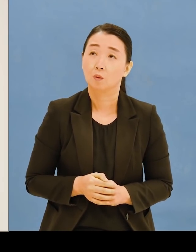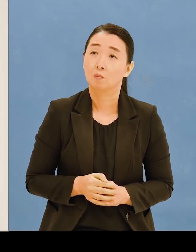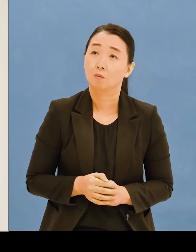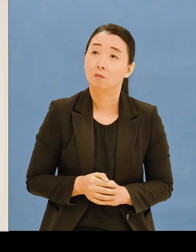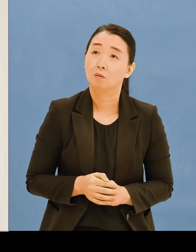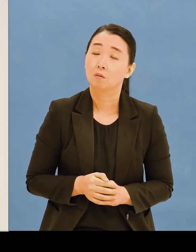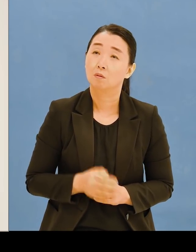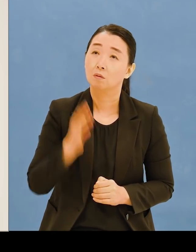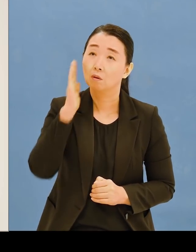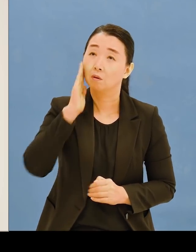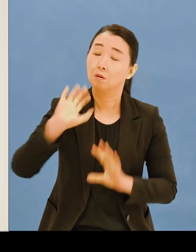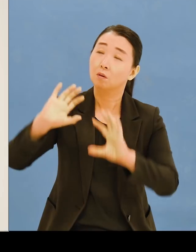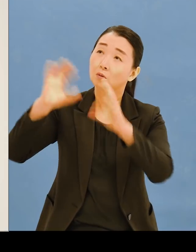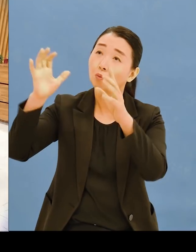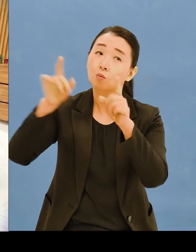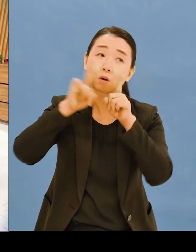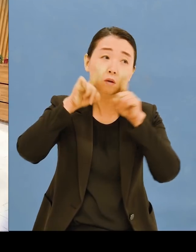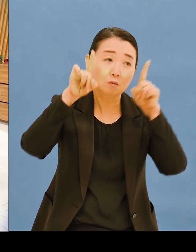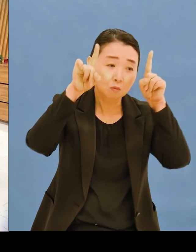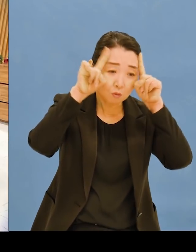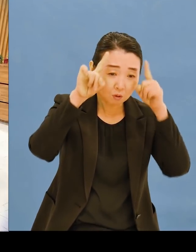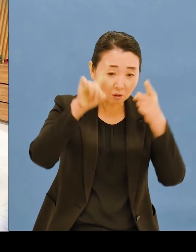천국과 지옥에 대해서 나는 믿고 있지 않구나.